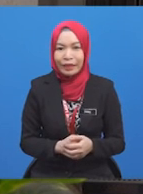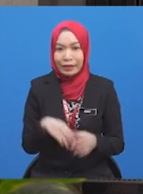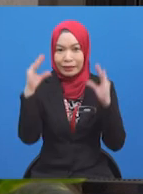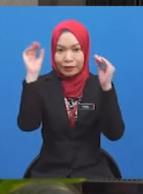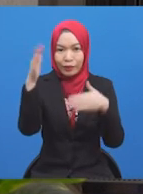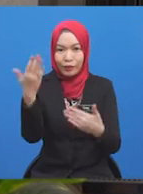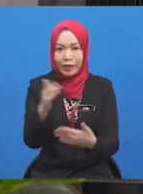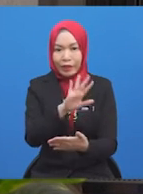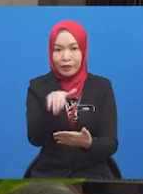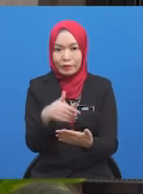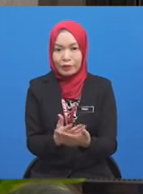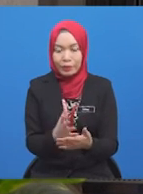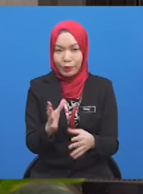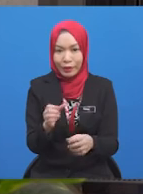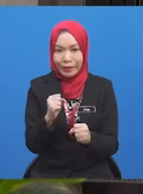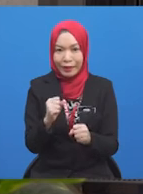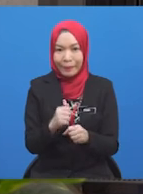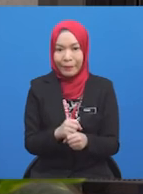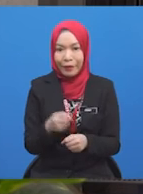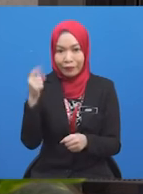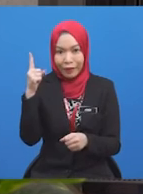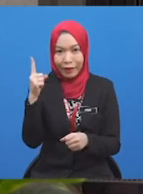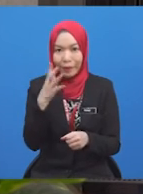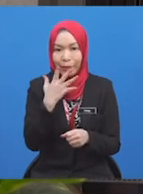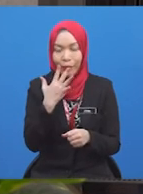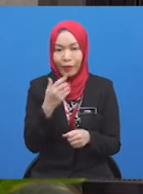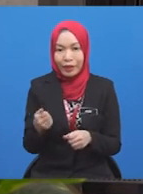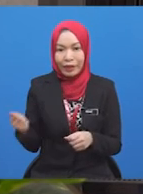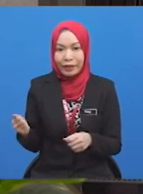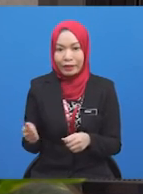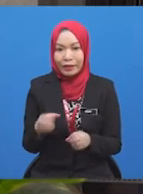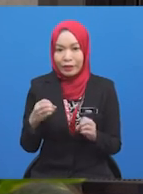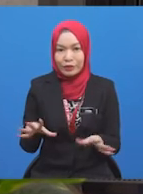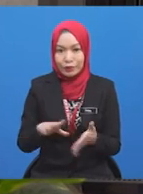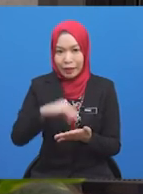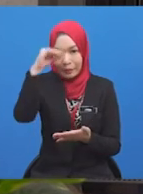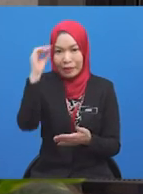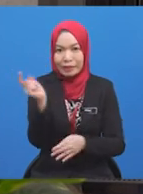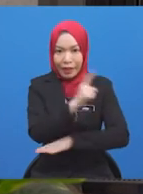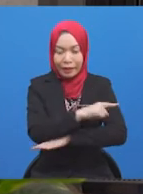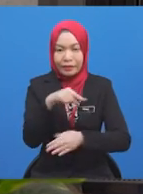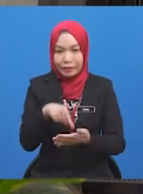harap murid-murid dapat memahami color tool yang telah dipelajari pada hari ini.